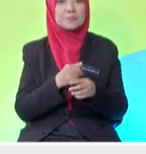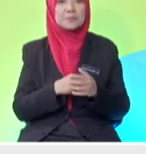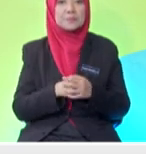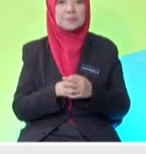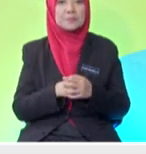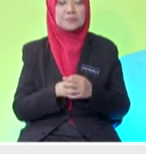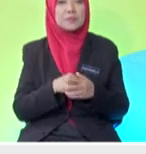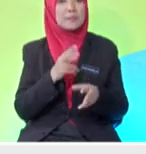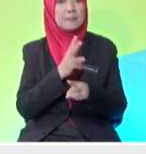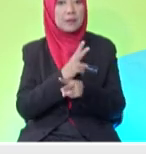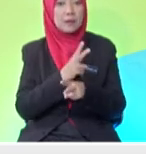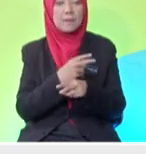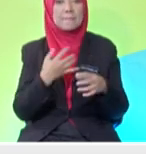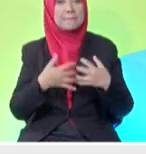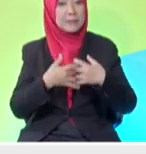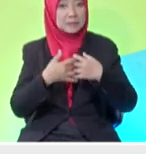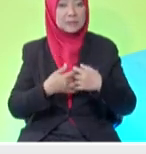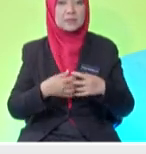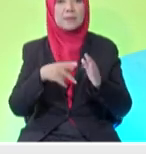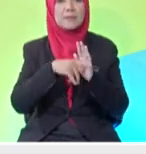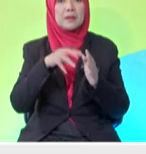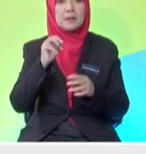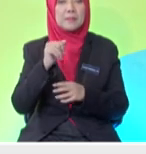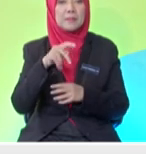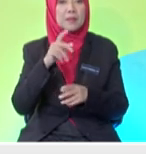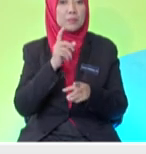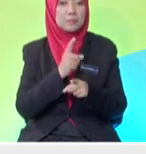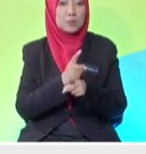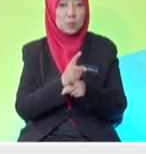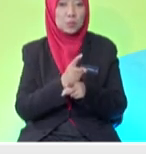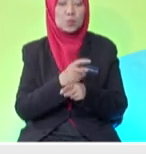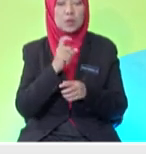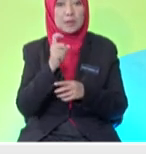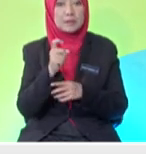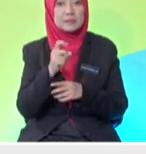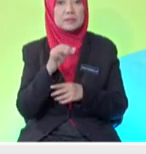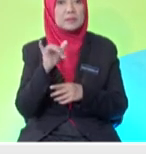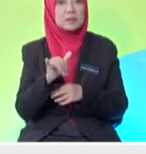penyelenggaraan mesin pemompa udara yang betul dan tanda KX